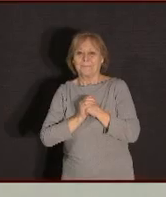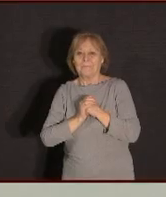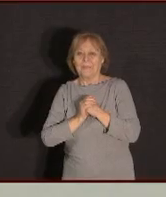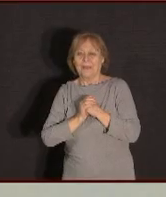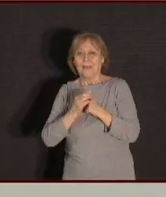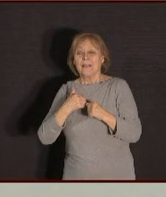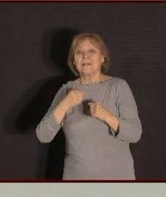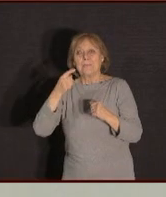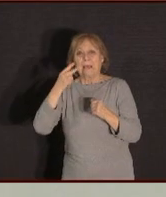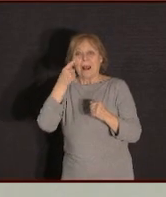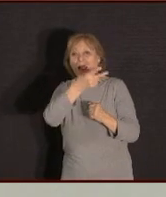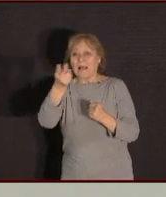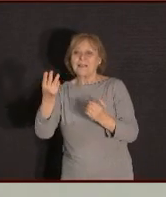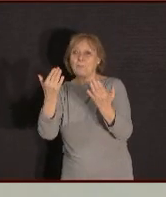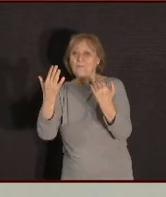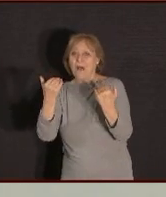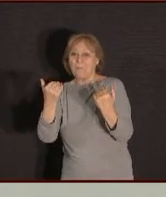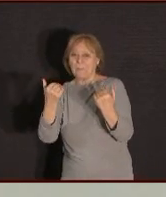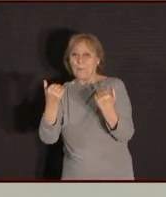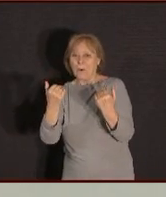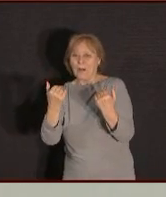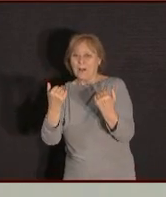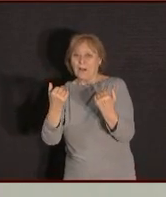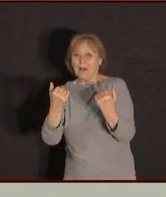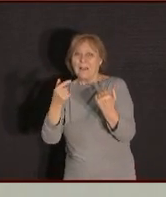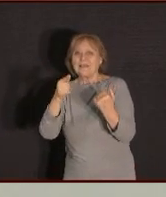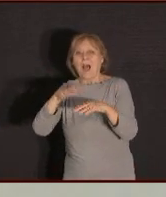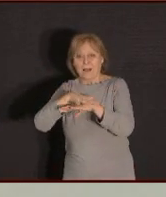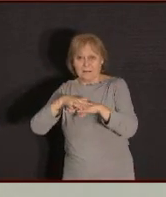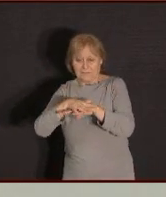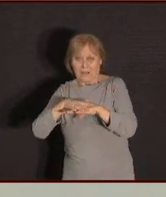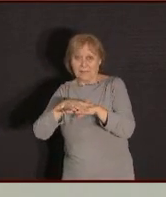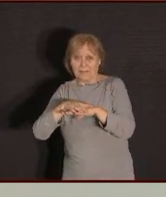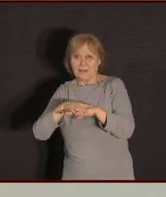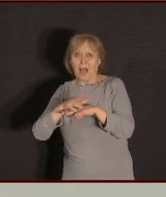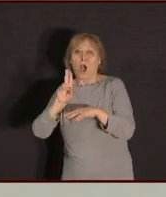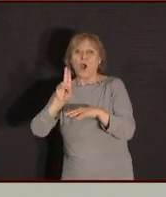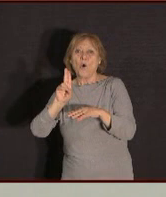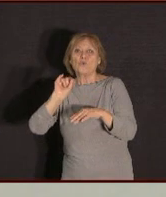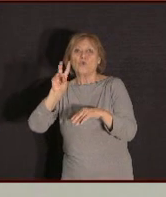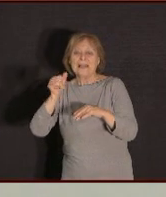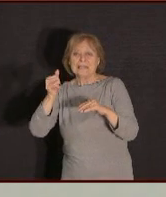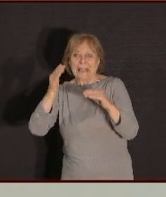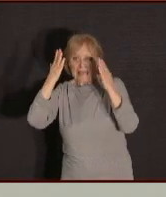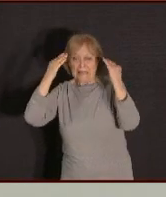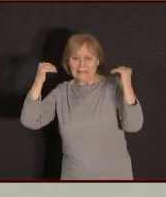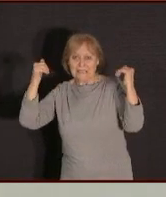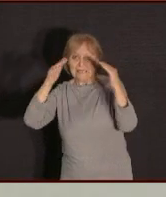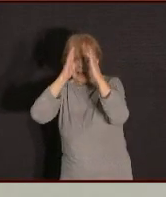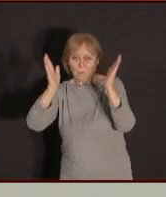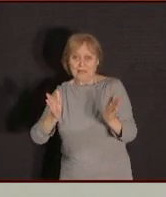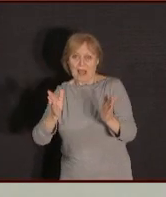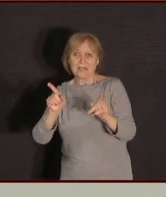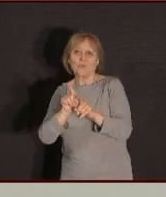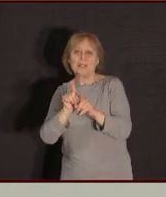Jaz bi še naše gledalce povabil na krščanske strežnike, kjer smo tale v Uršulinski samostan Ljubljani obiskali v Škofji